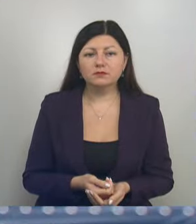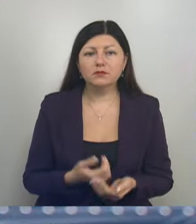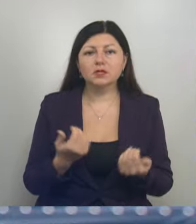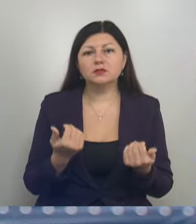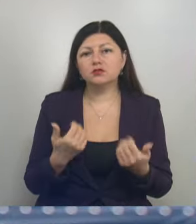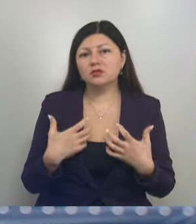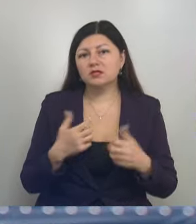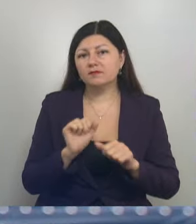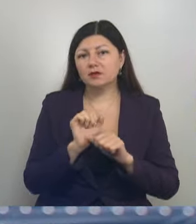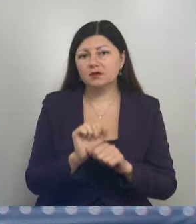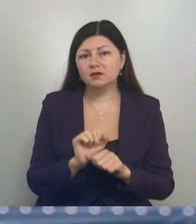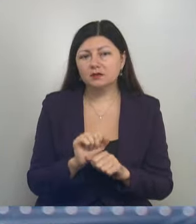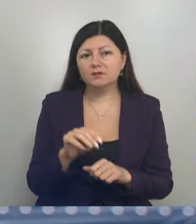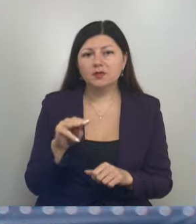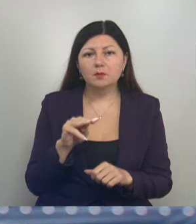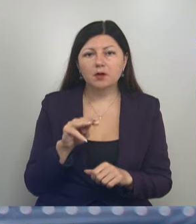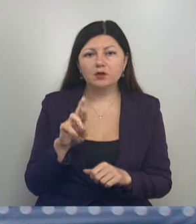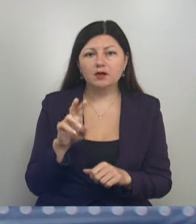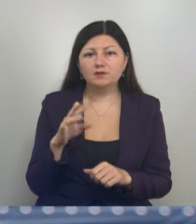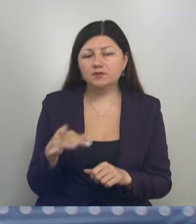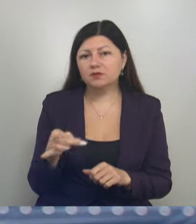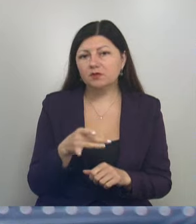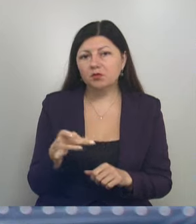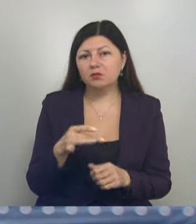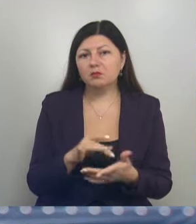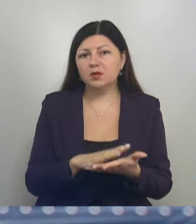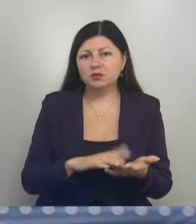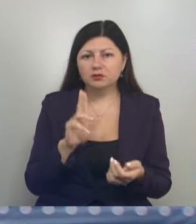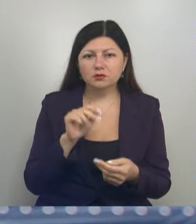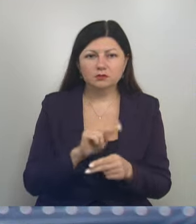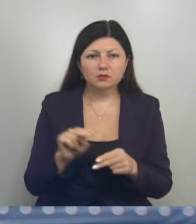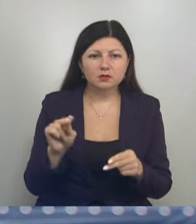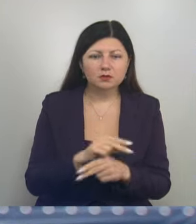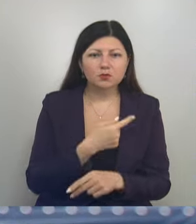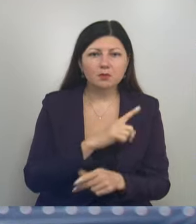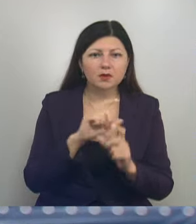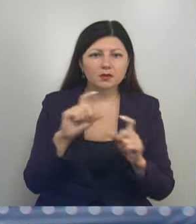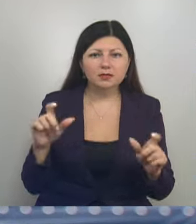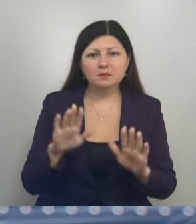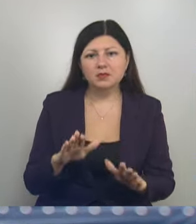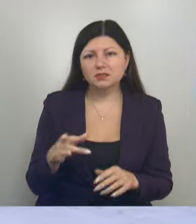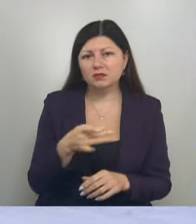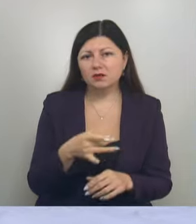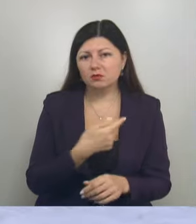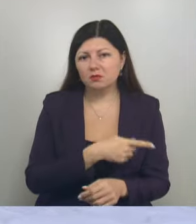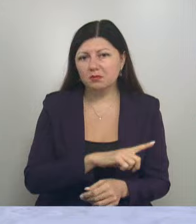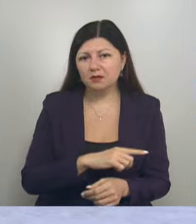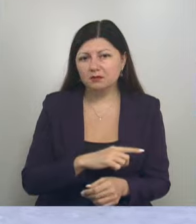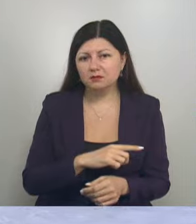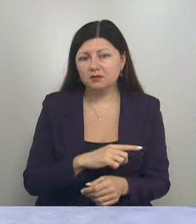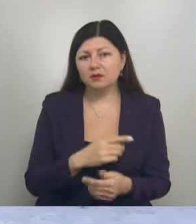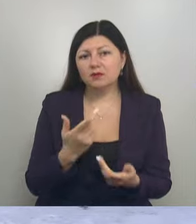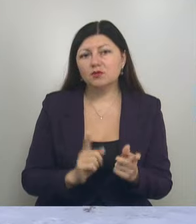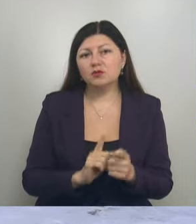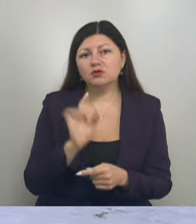Сейчас о здравоохранении. В Томаровке Яковлевского округа продолжают капитальный ремонт поликлиники местной районной больницы. Его